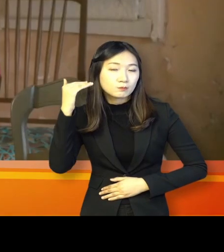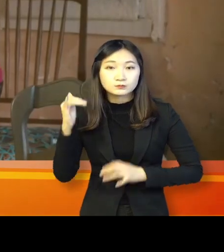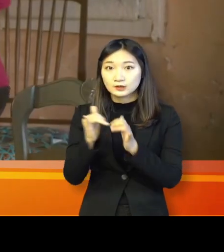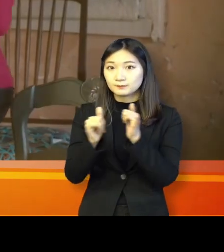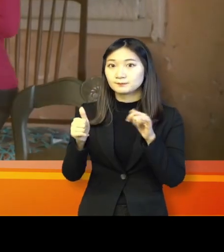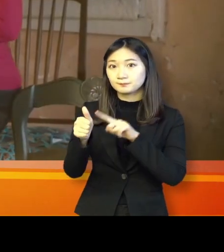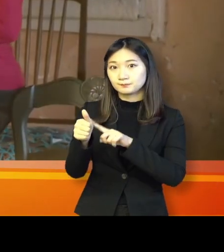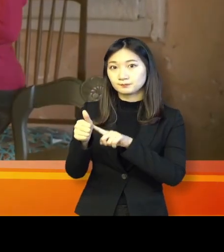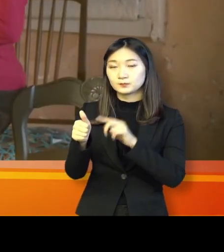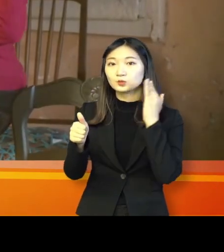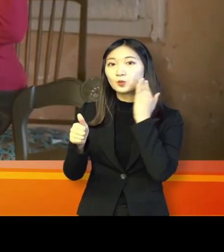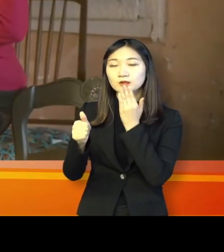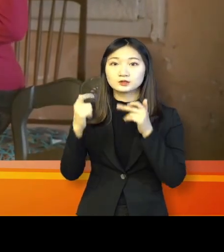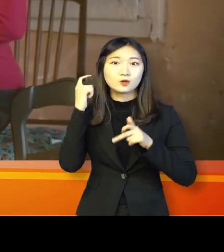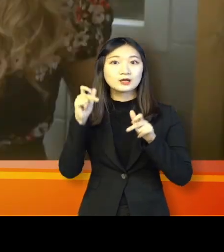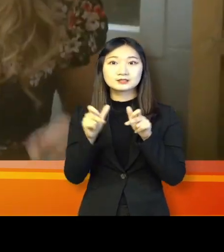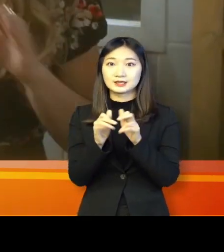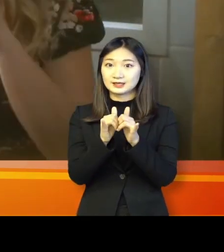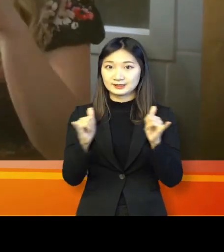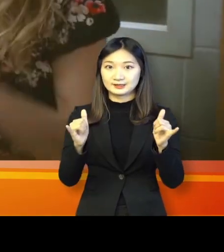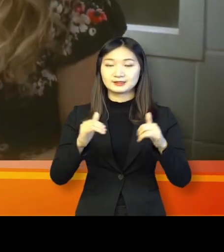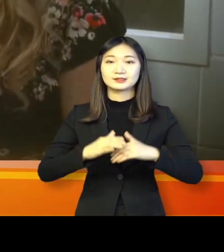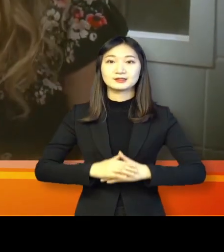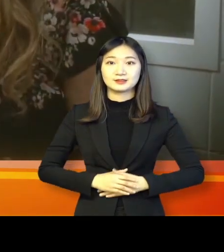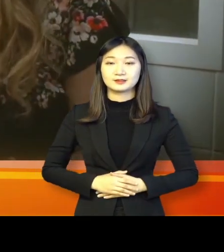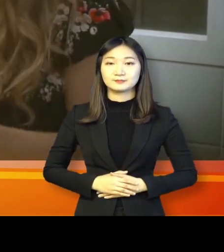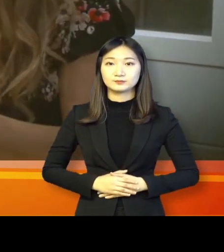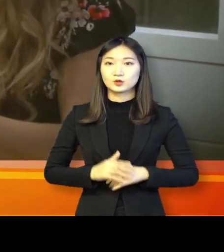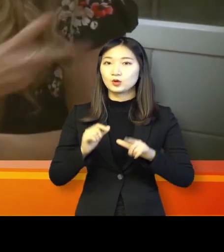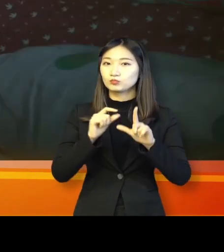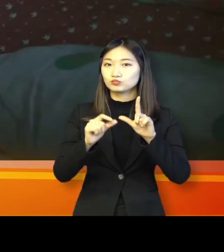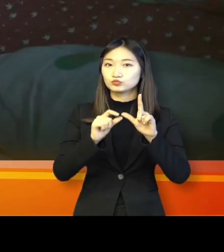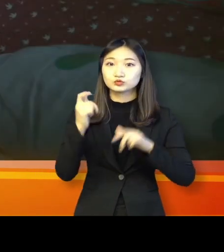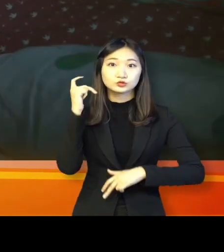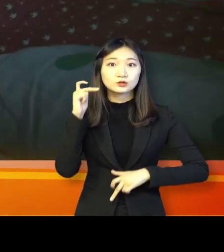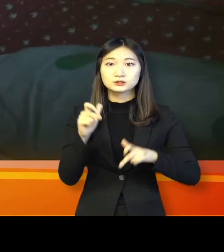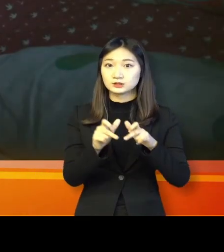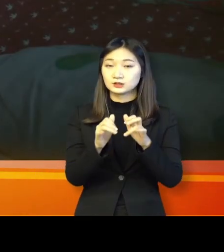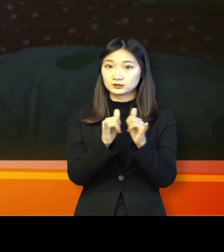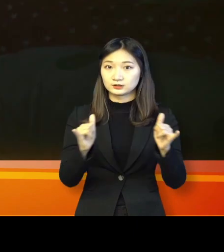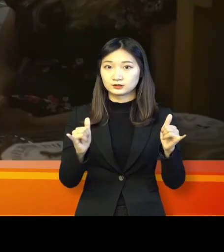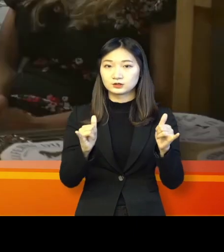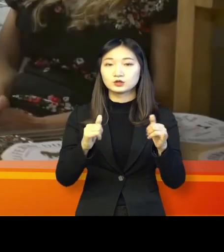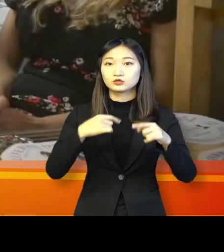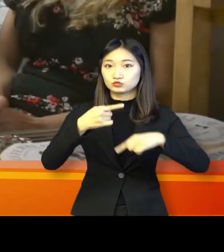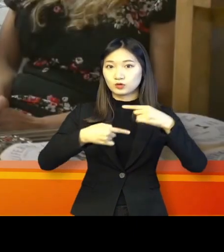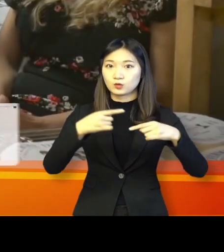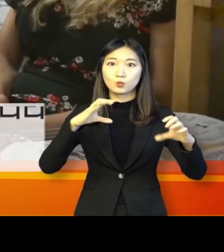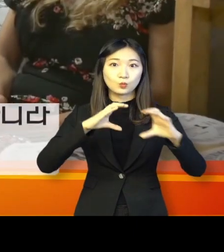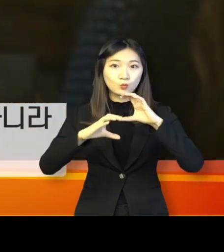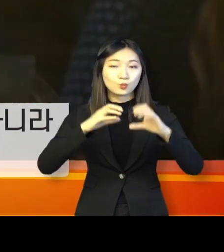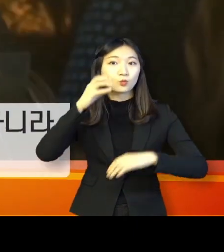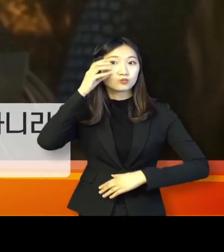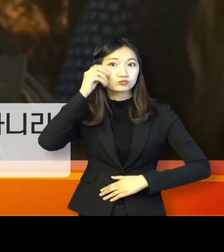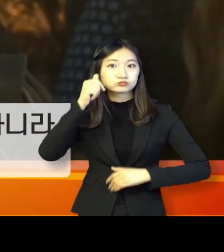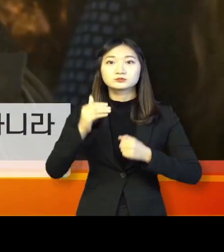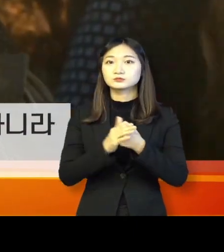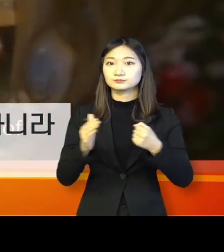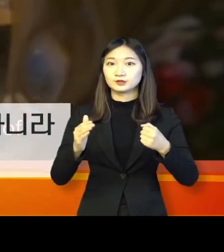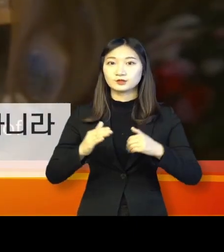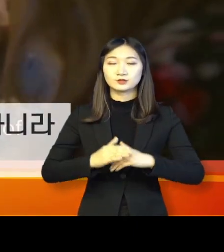사람을 청각장애인이라고 합니다. 일부 청각장애인들은 수어로 의사소통하는 데 불편함이